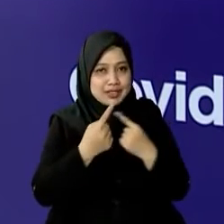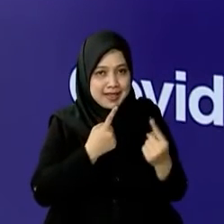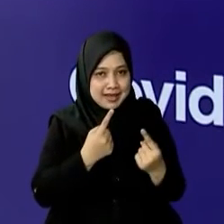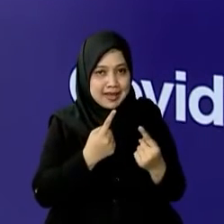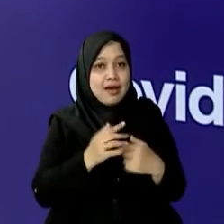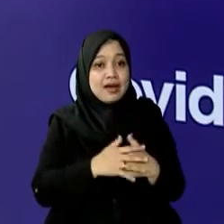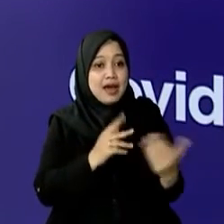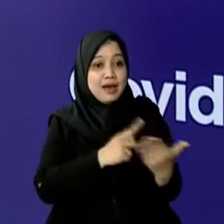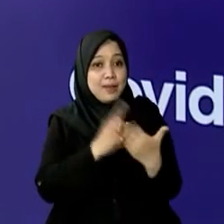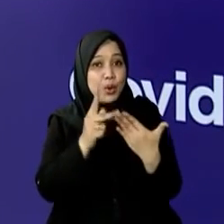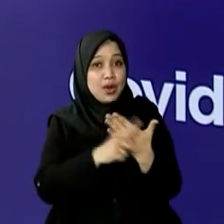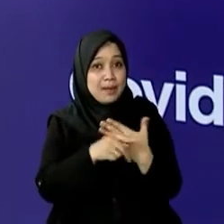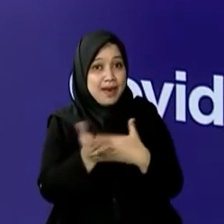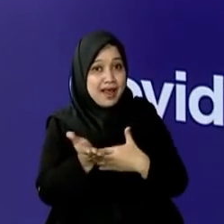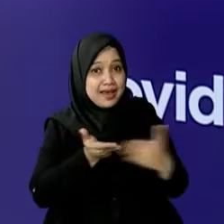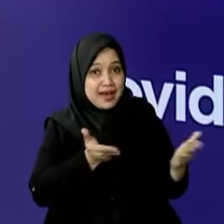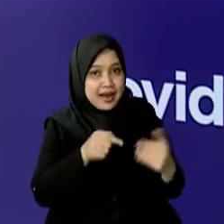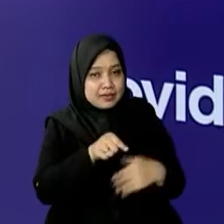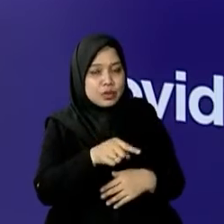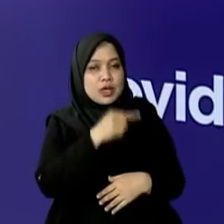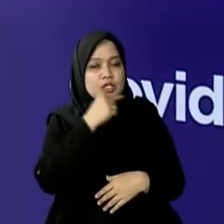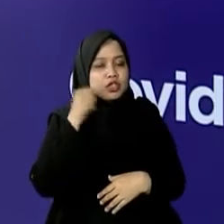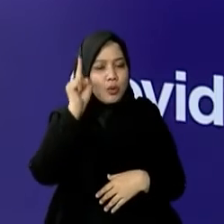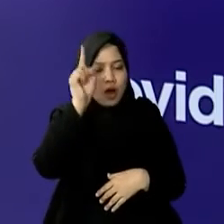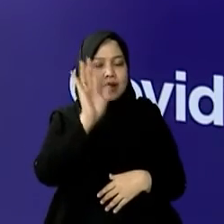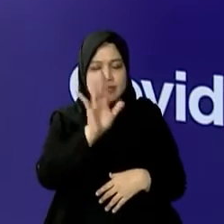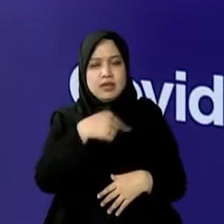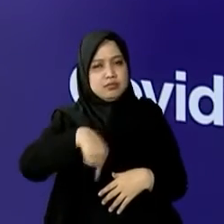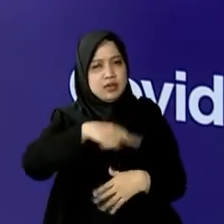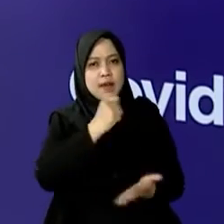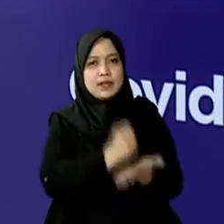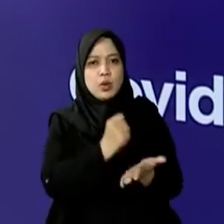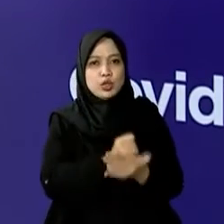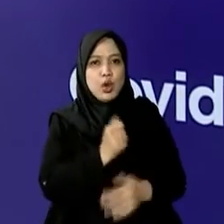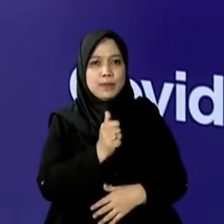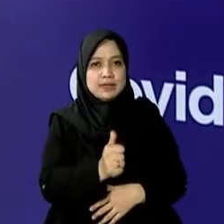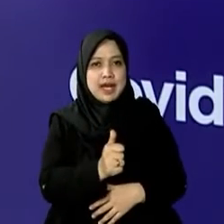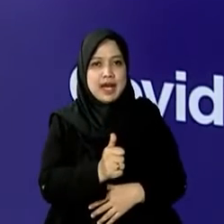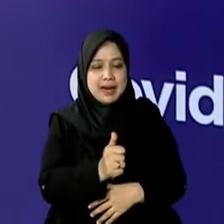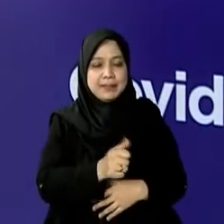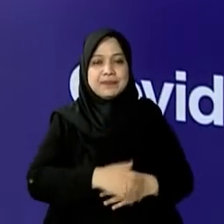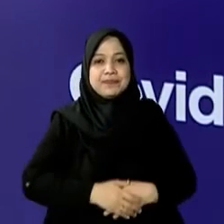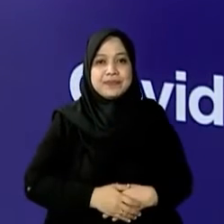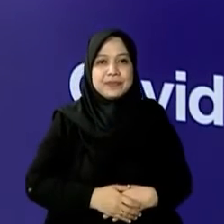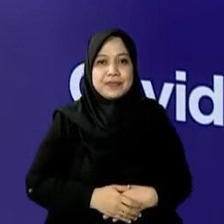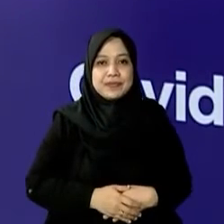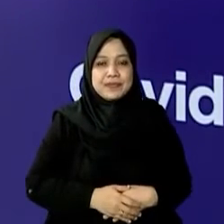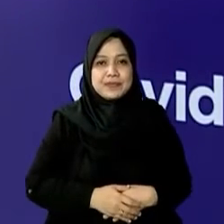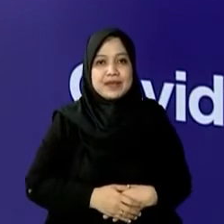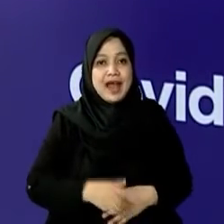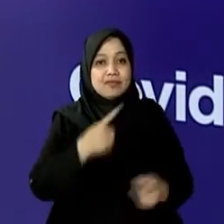Insyaallah bisa dipertanggungjawabkan dan juga melalui via Zoom